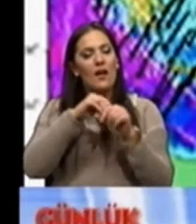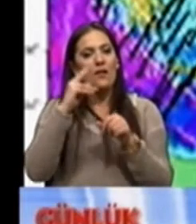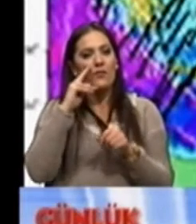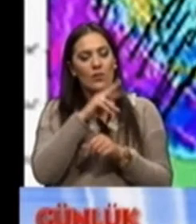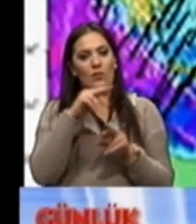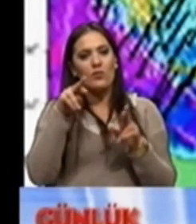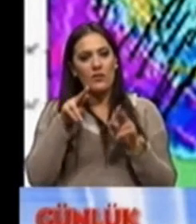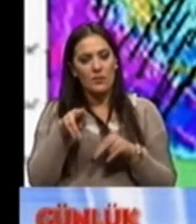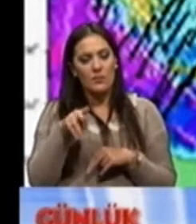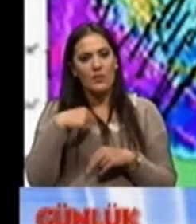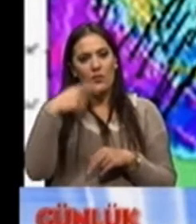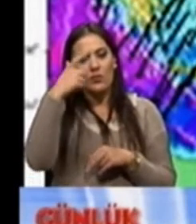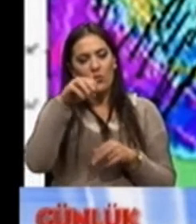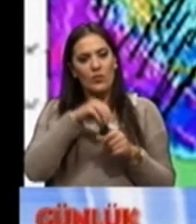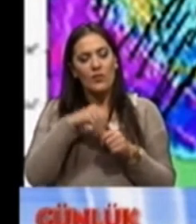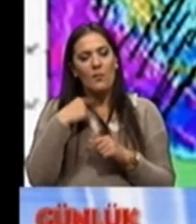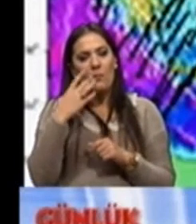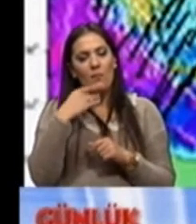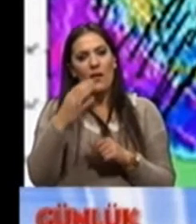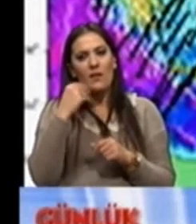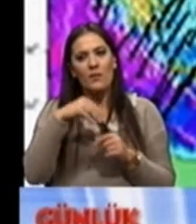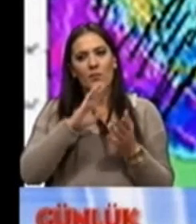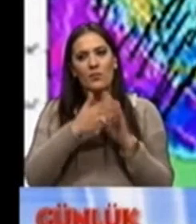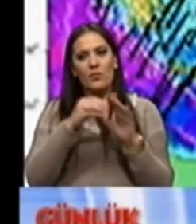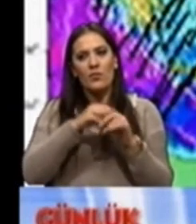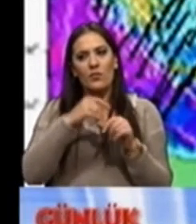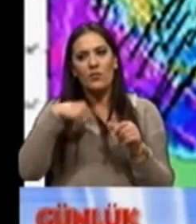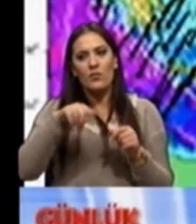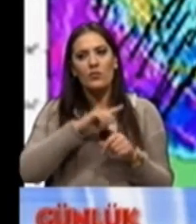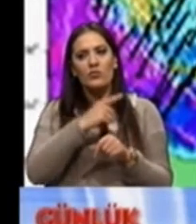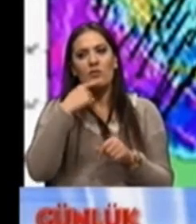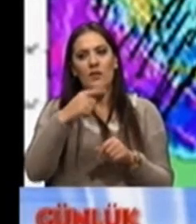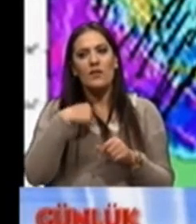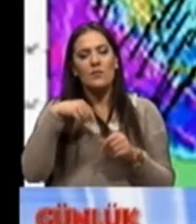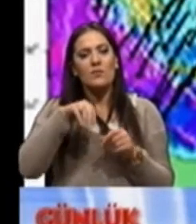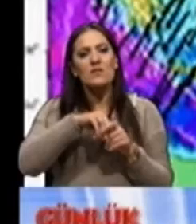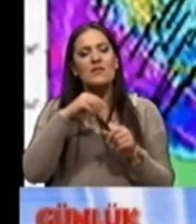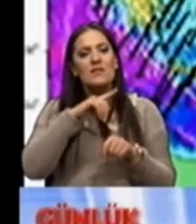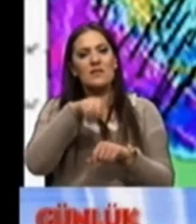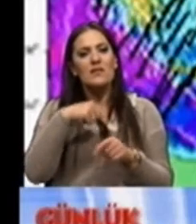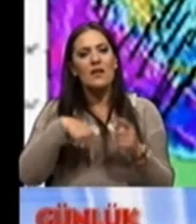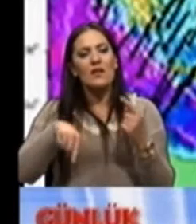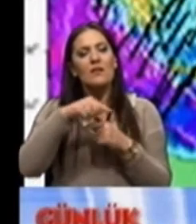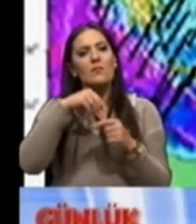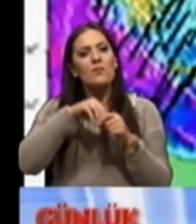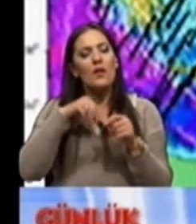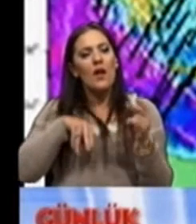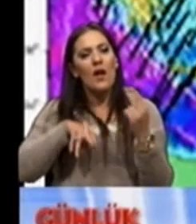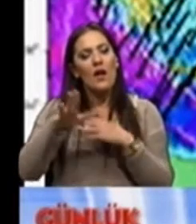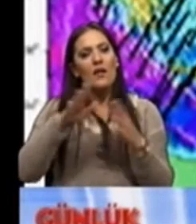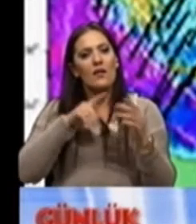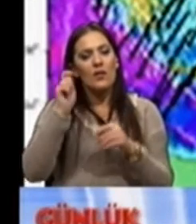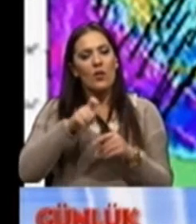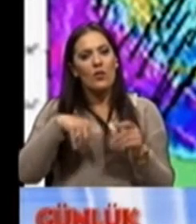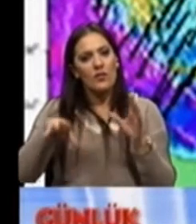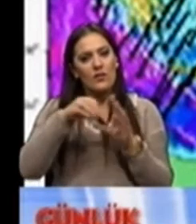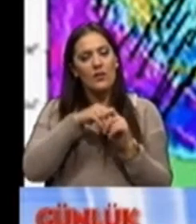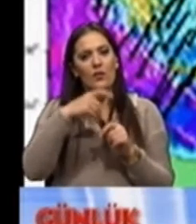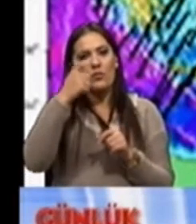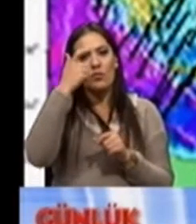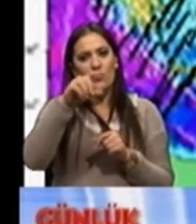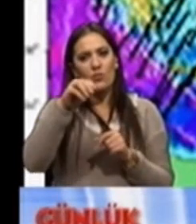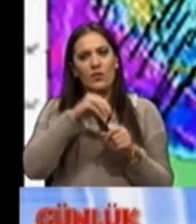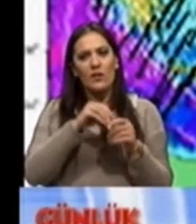gibi Türkiye belli bir yönde, Koceris gücü dediğimiz yönde, saat ibresi yönünde hareket ediyor. Ona dahil. Evet. Şimdi